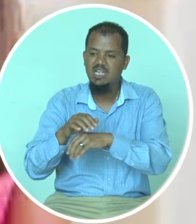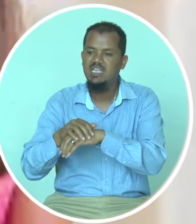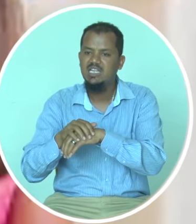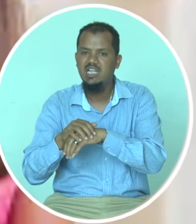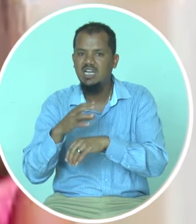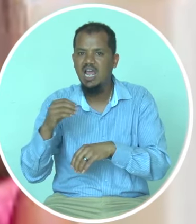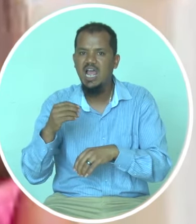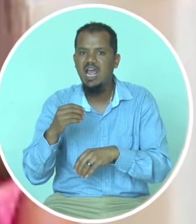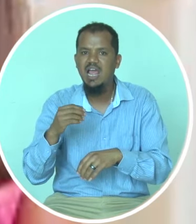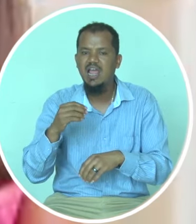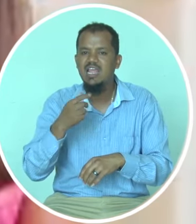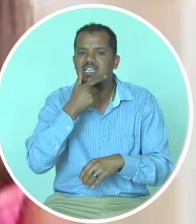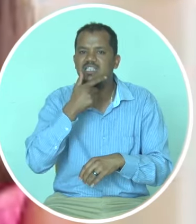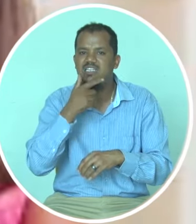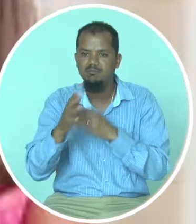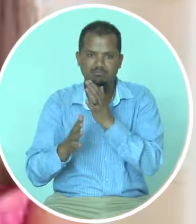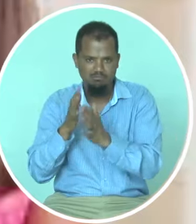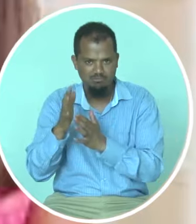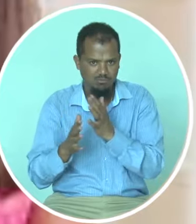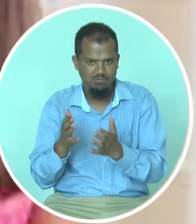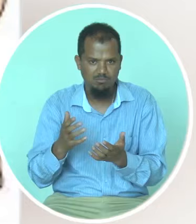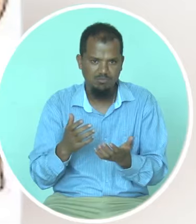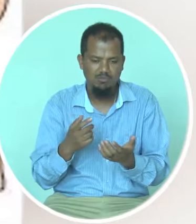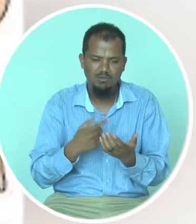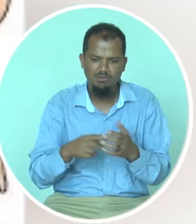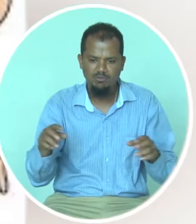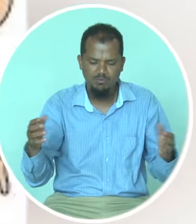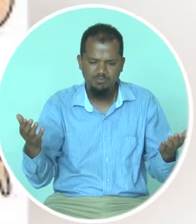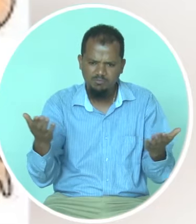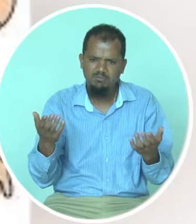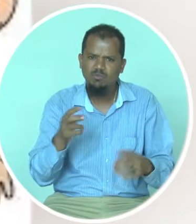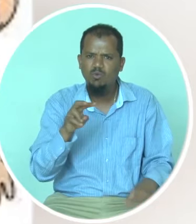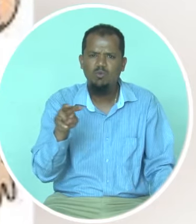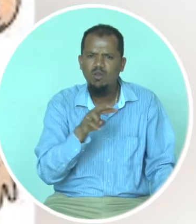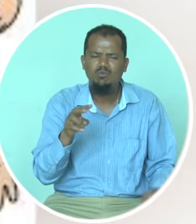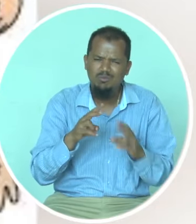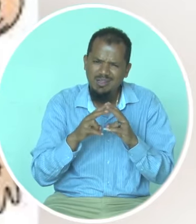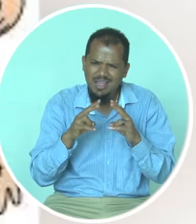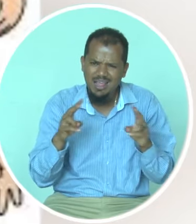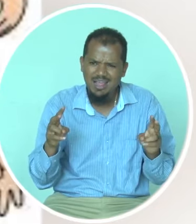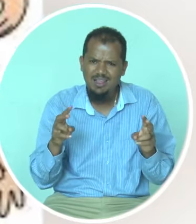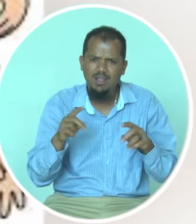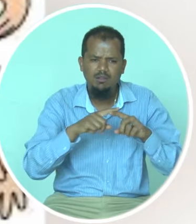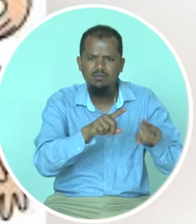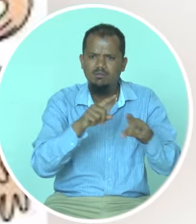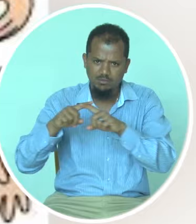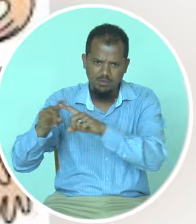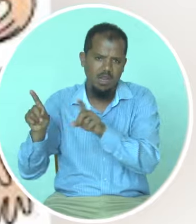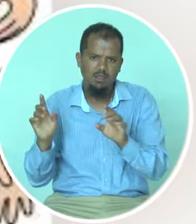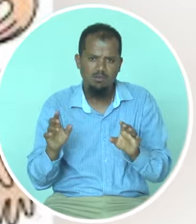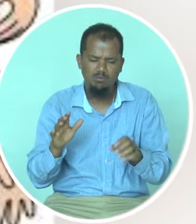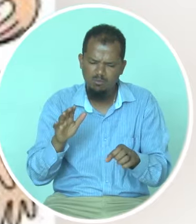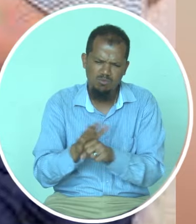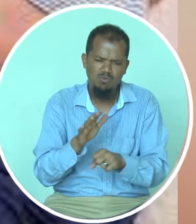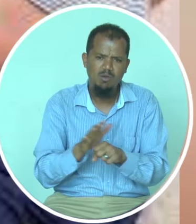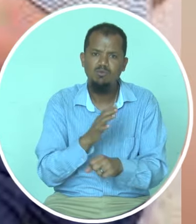እንግሊዘኛና የብሪቲሽ ሳይን ላንጉጅ እነዚህን ቼክ ማደረግ በነገራችን ላይ ሁለቱ በጣም ቶታሊ የተለያየ ይለያያል